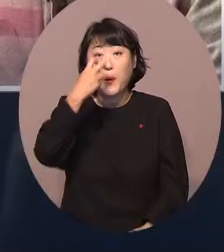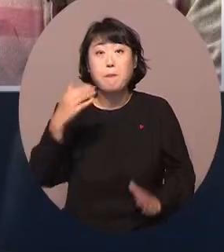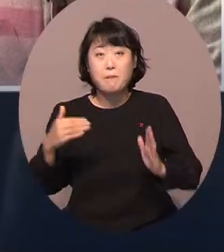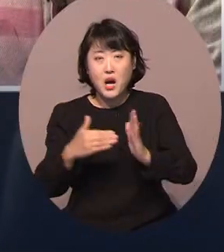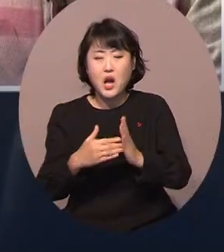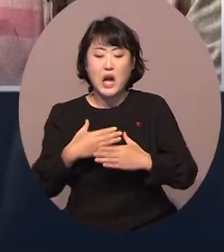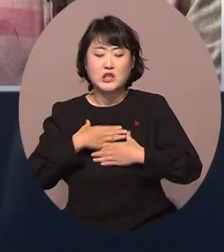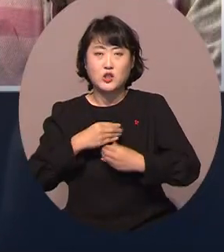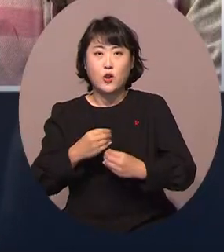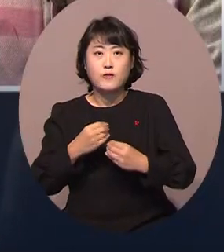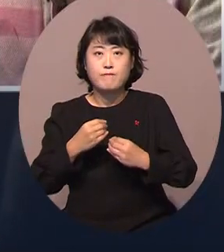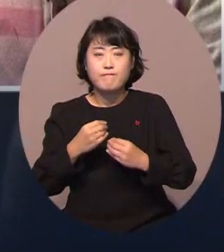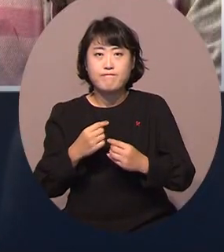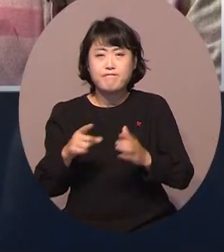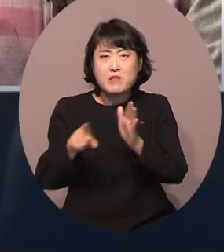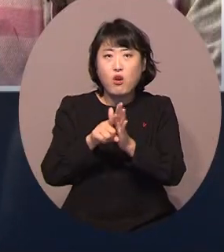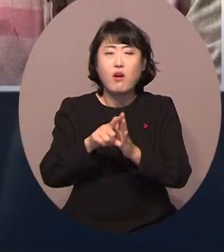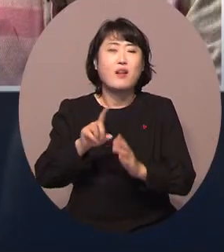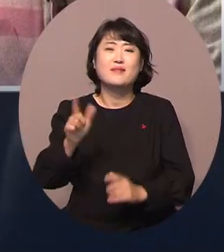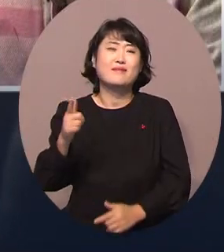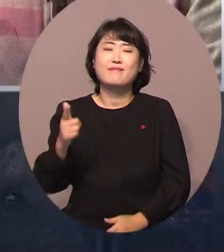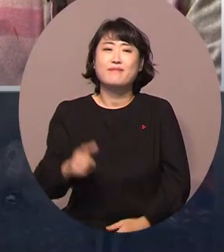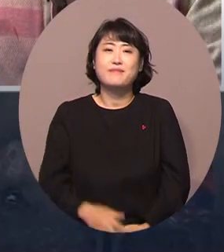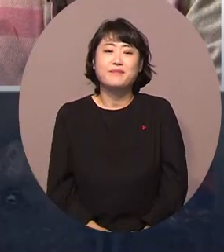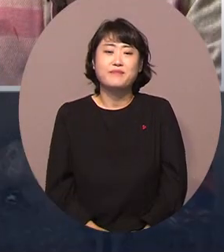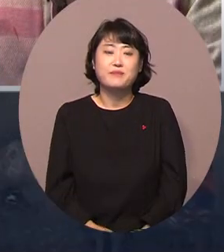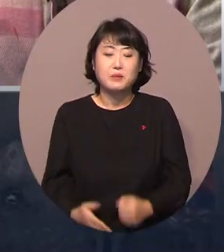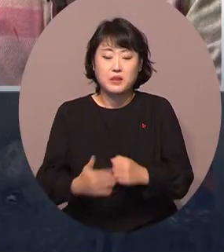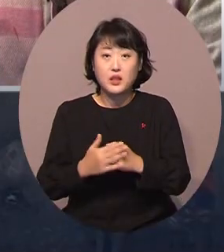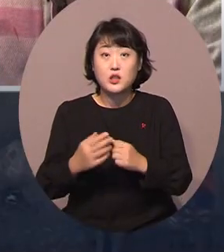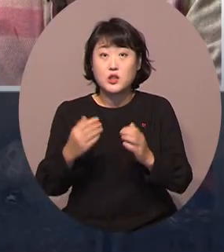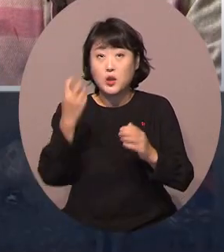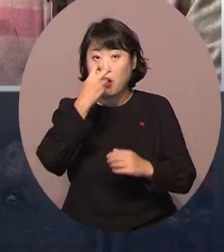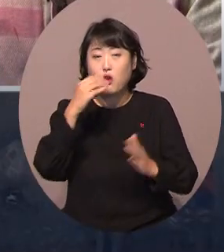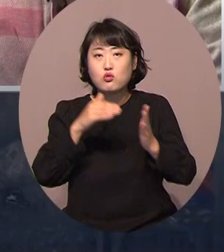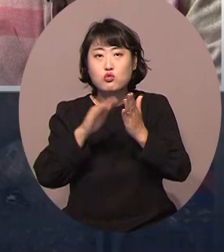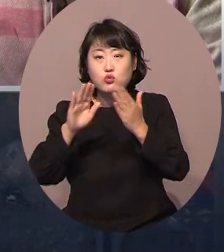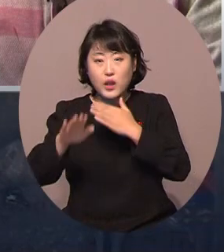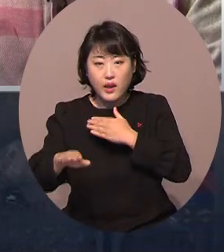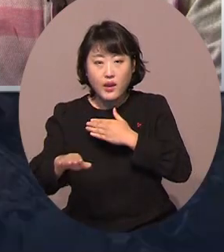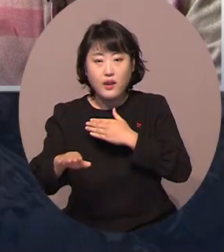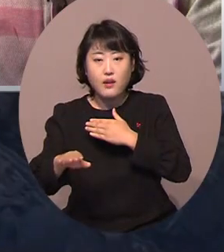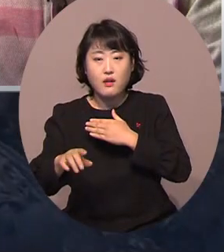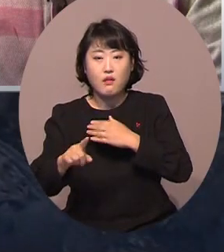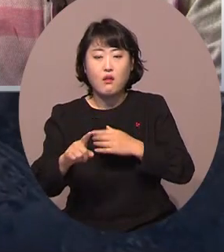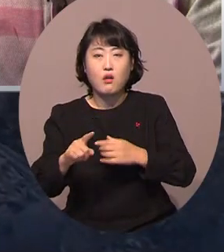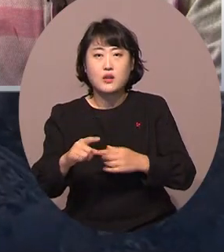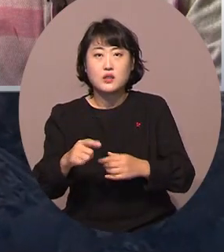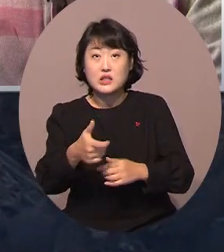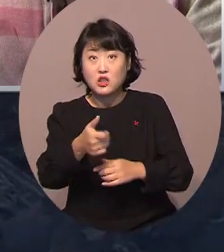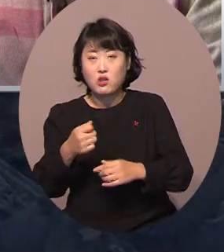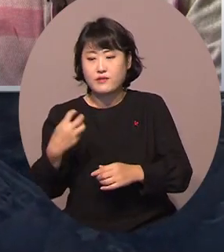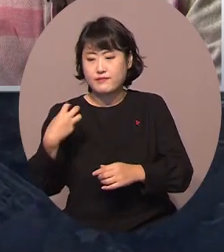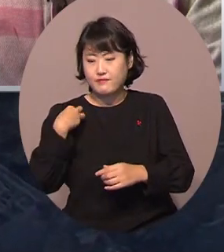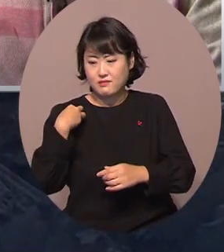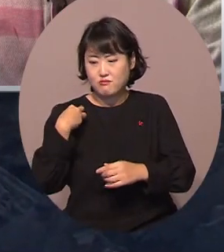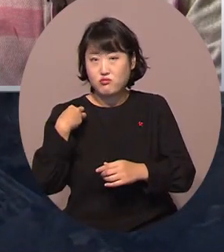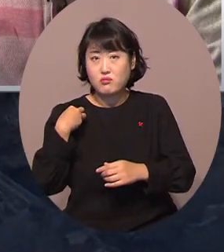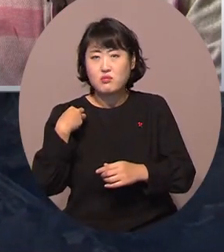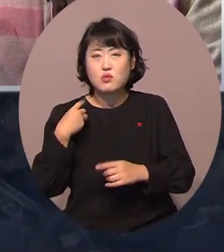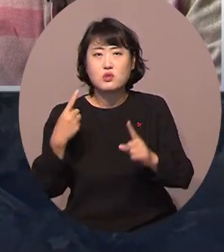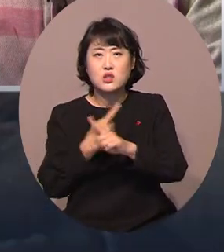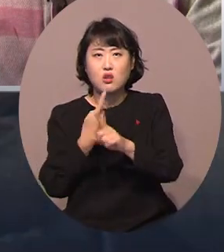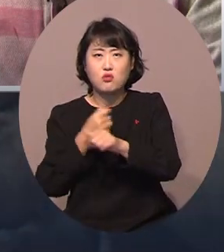안전이 확보된게 아니기 때문에 점검 후에는 어 관리 주차는 지적 사항을 책임을 가지고 반드시